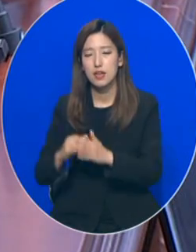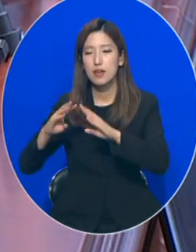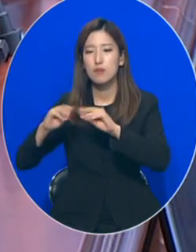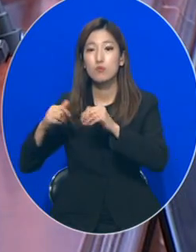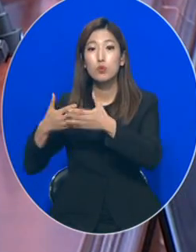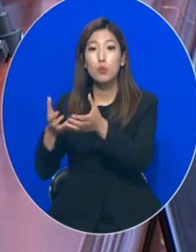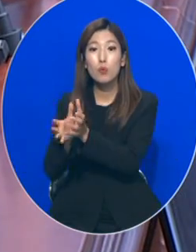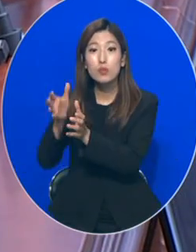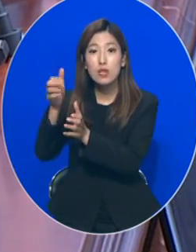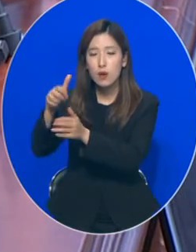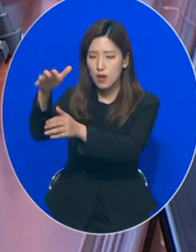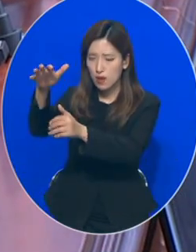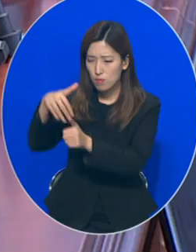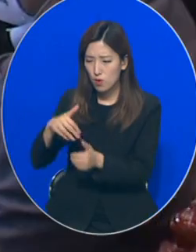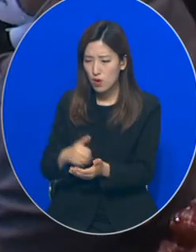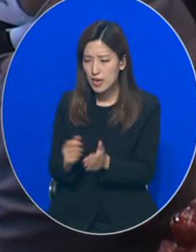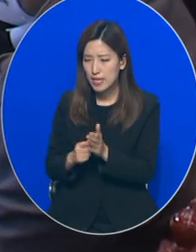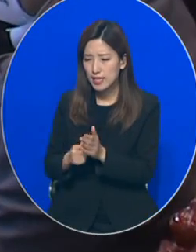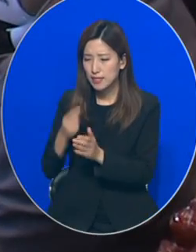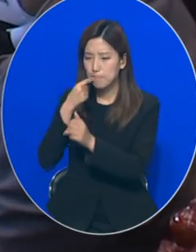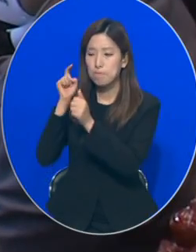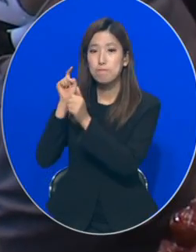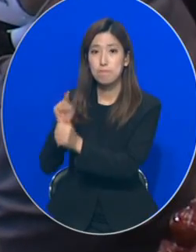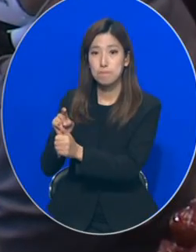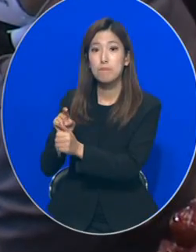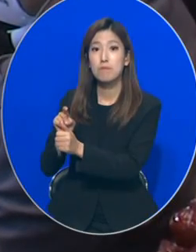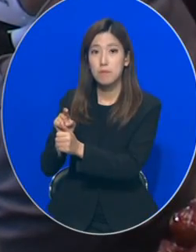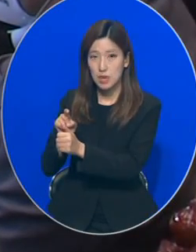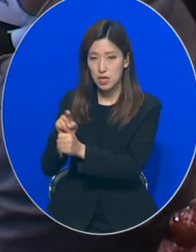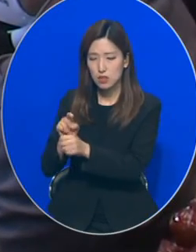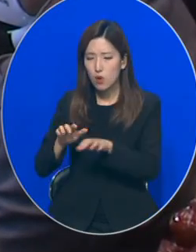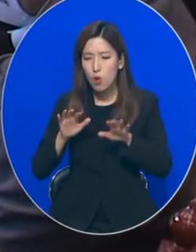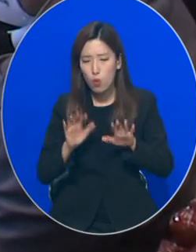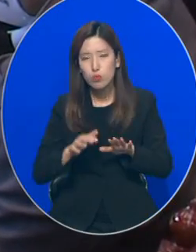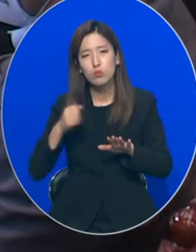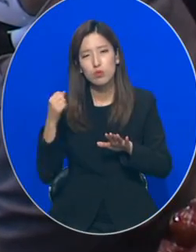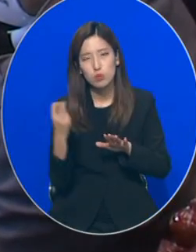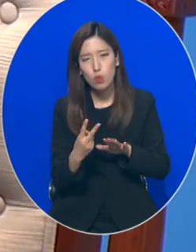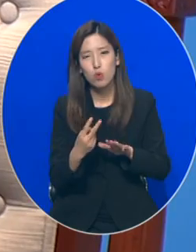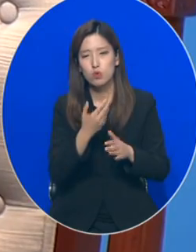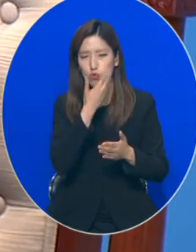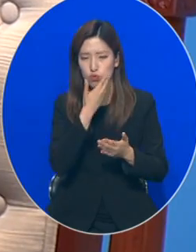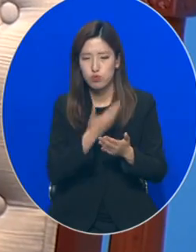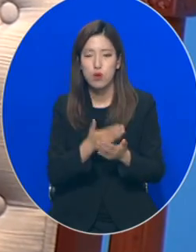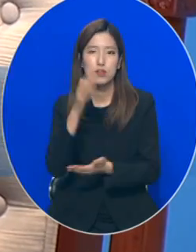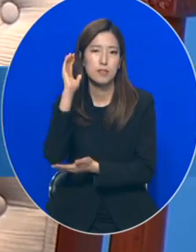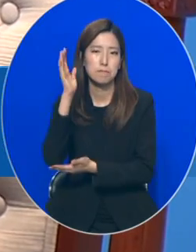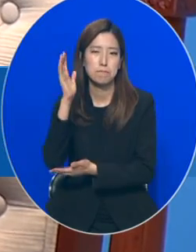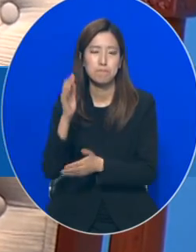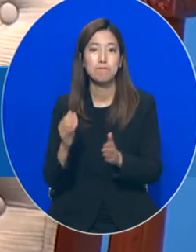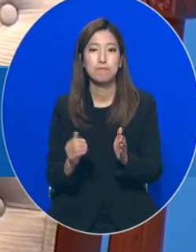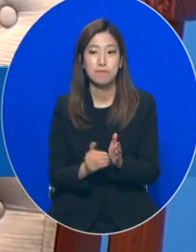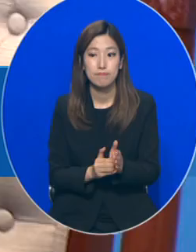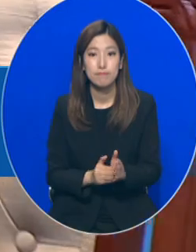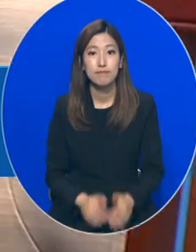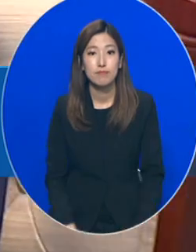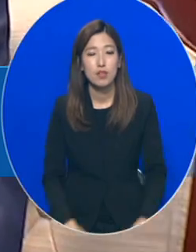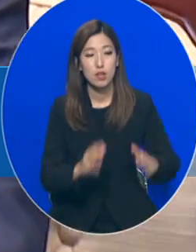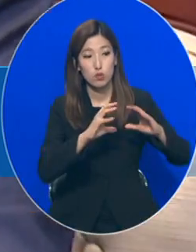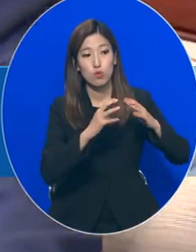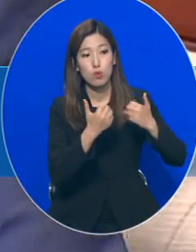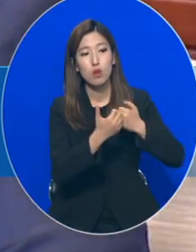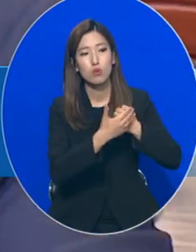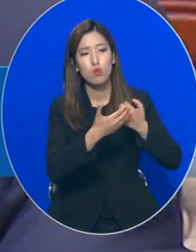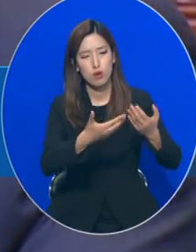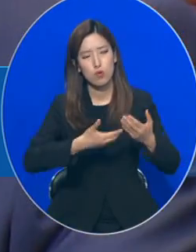부동산 관련 긴급 지시를 내린 데 이어 부동산 대책을 재차 강조한 겁니다. 문 대통령은 국회도 협조해 주시길